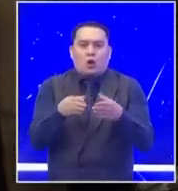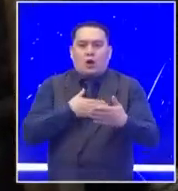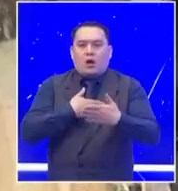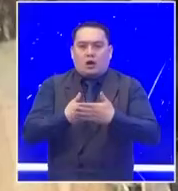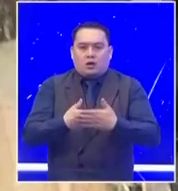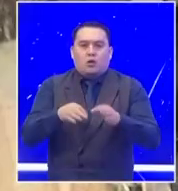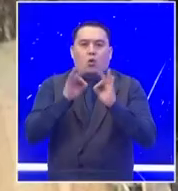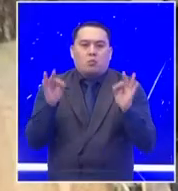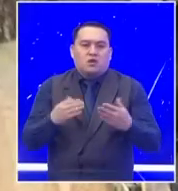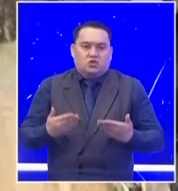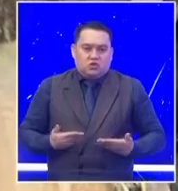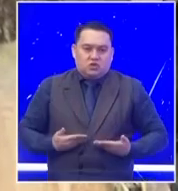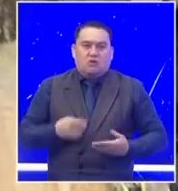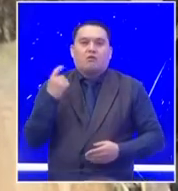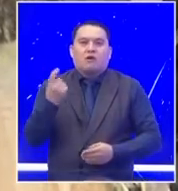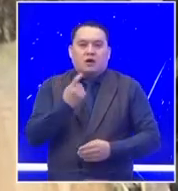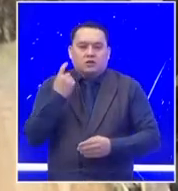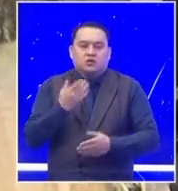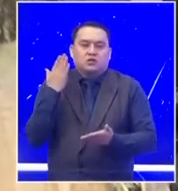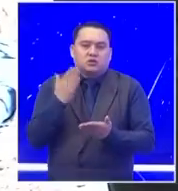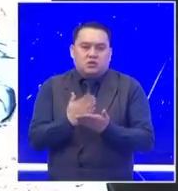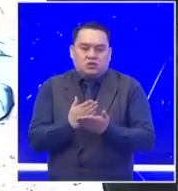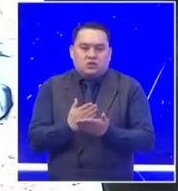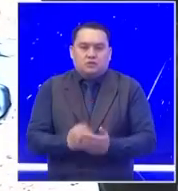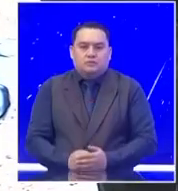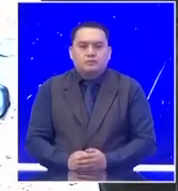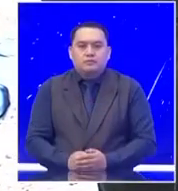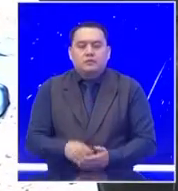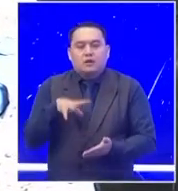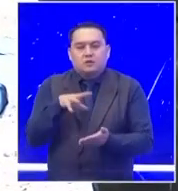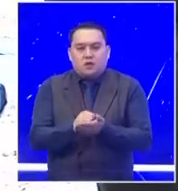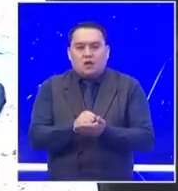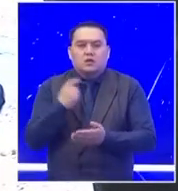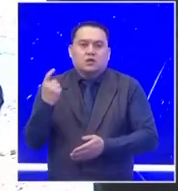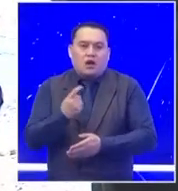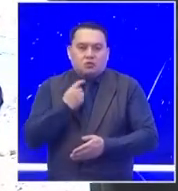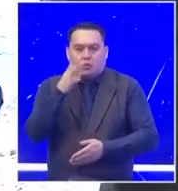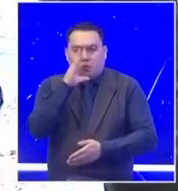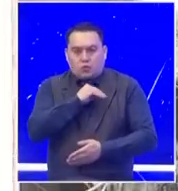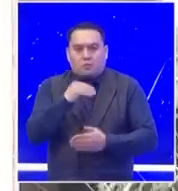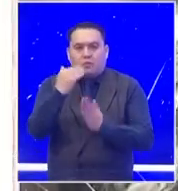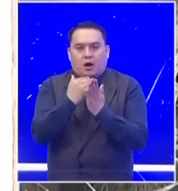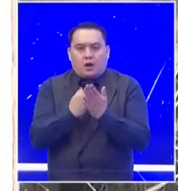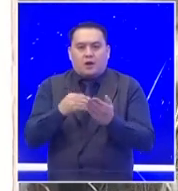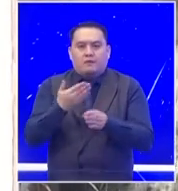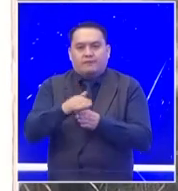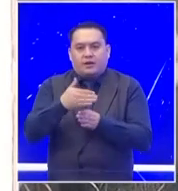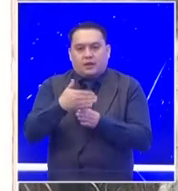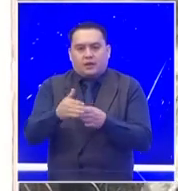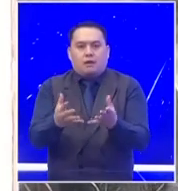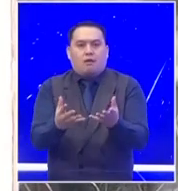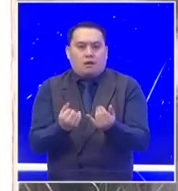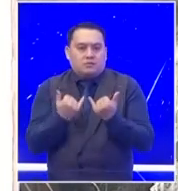активный образ жизни, занимаясь хозяйством. А оно у него не маленькое. Заняться любимым делом он смог благодаря программе микрокредитования.